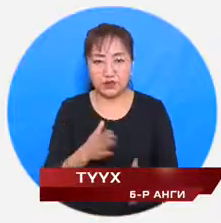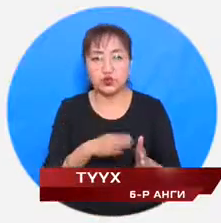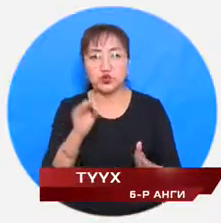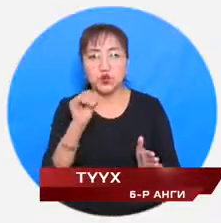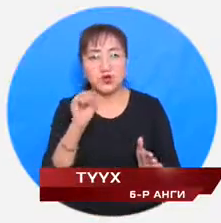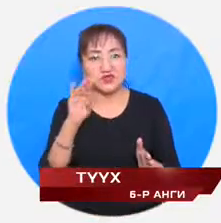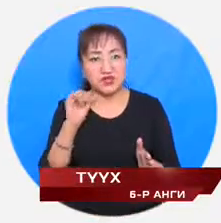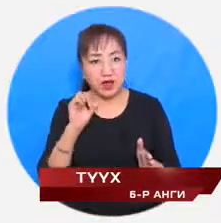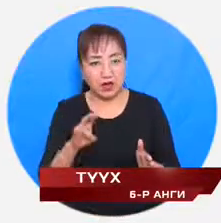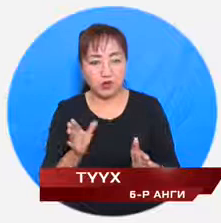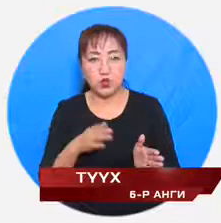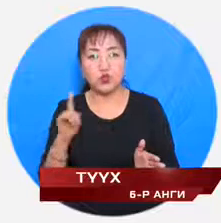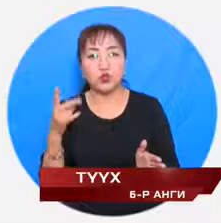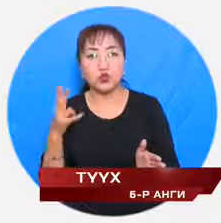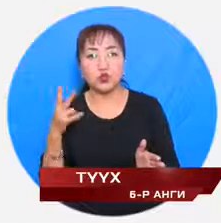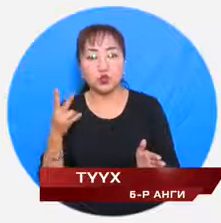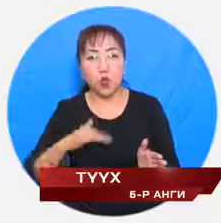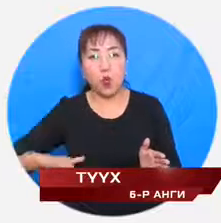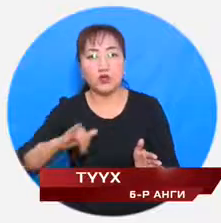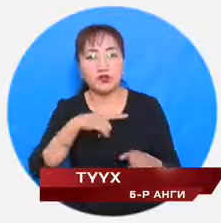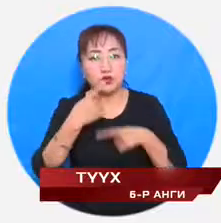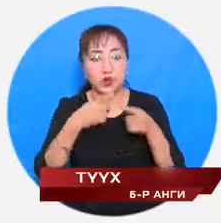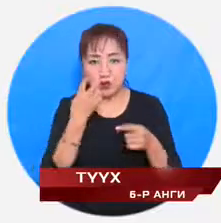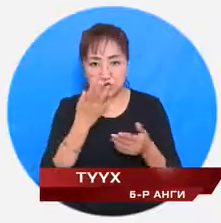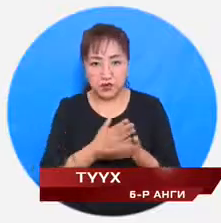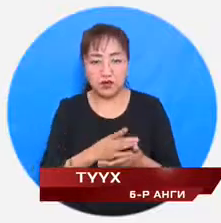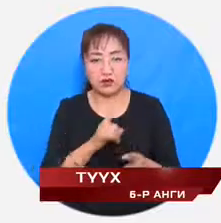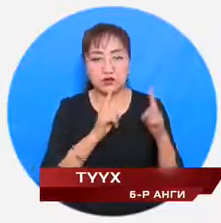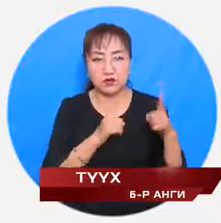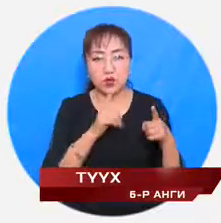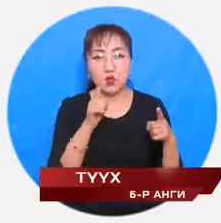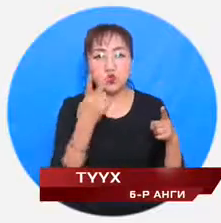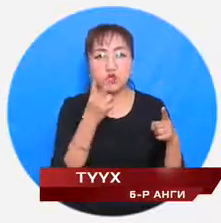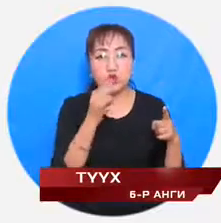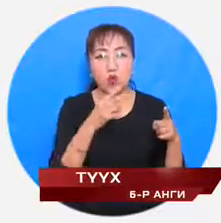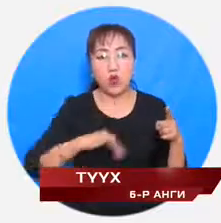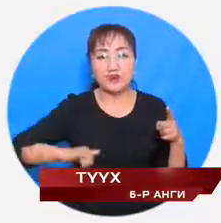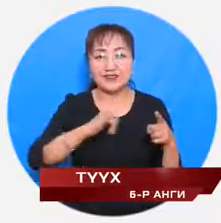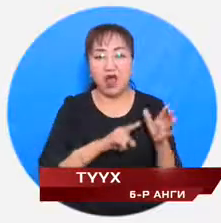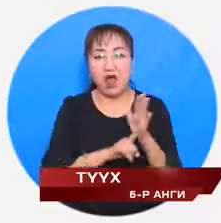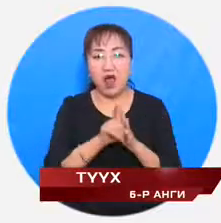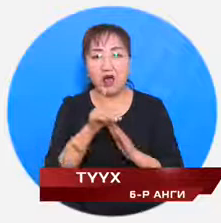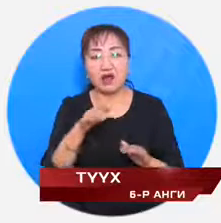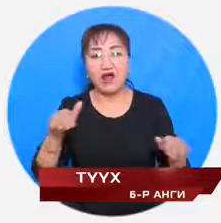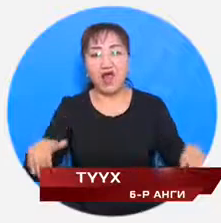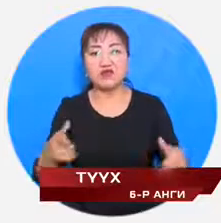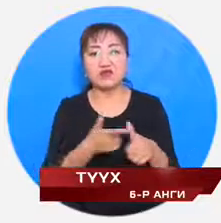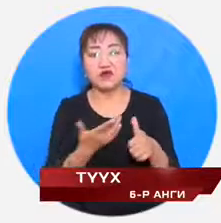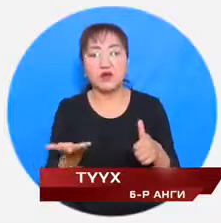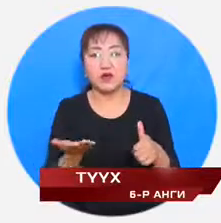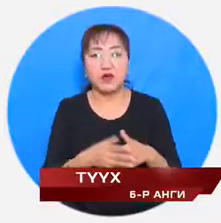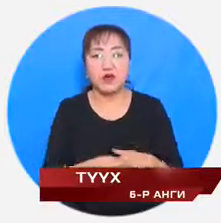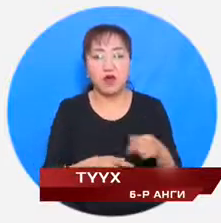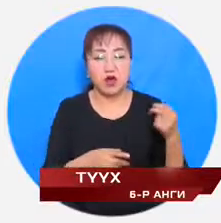ийм улсуудын тухай үзэж байгаа. Тэгэхээр нэгдүгээр асуулт. Хүннүү гүрний анхны шаньюг хингэж хүн байсан байна. Хоёрдугаар асуулт